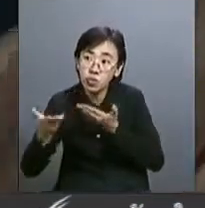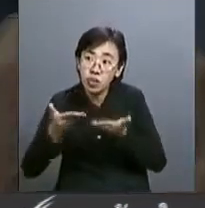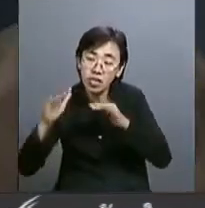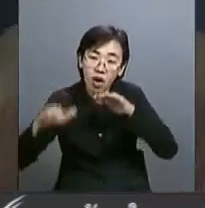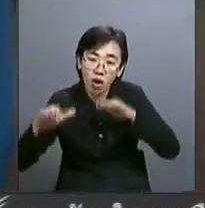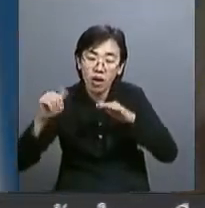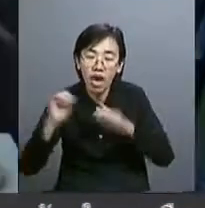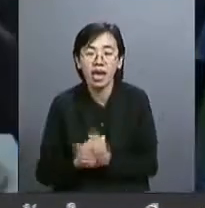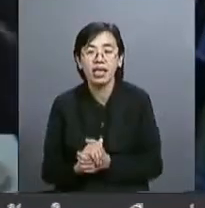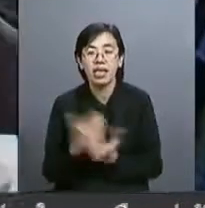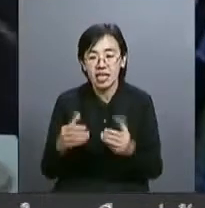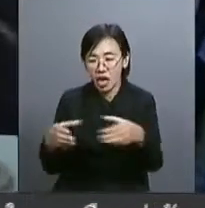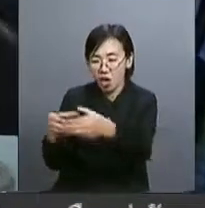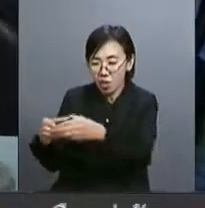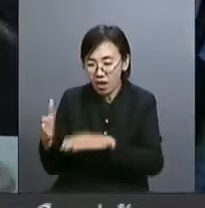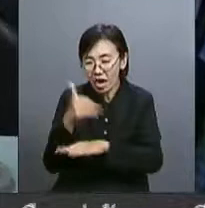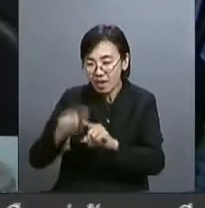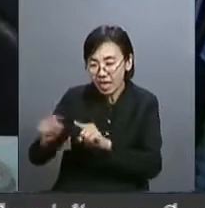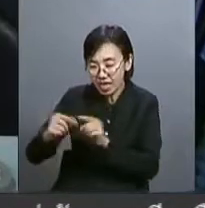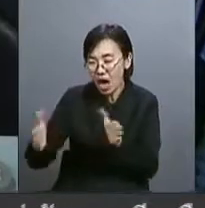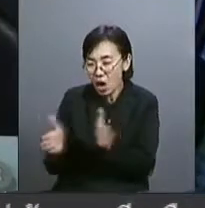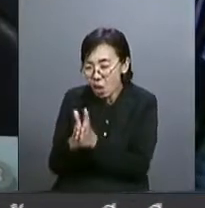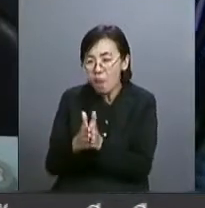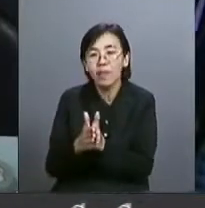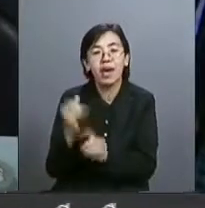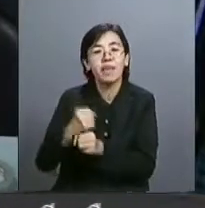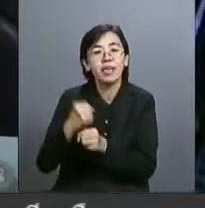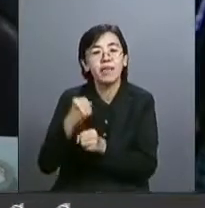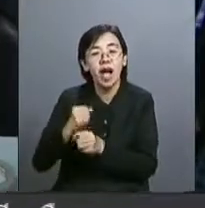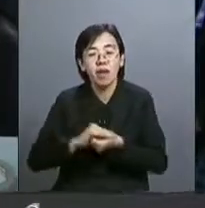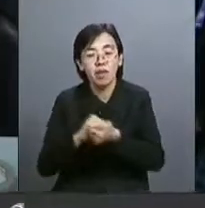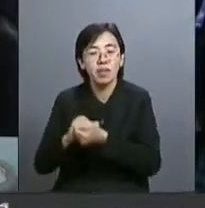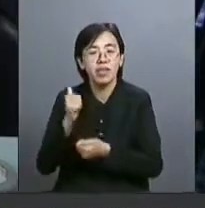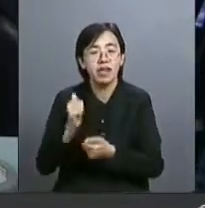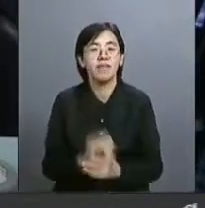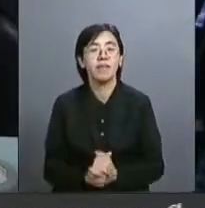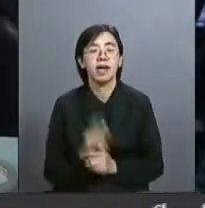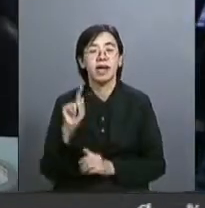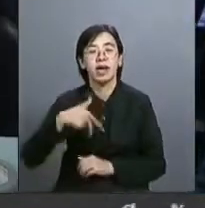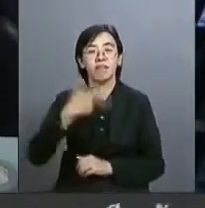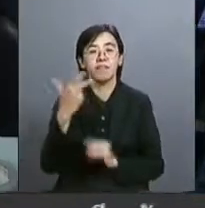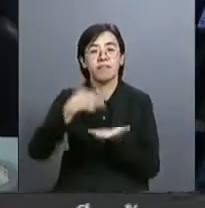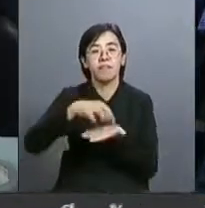ช.ดึงกองหนุนทางการเมืองเข้าร่วมงานได้อย่างวางใจปัญญาทิวสังวานไทย PBS รายงาน